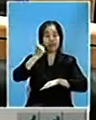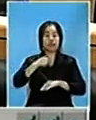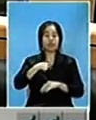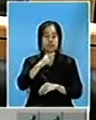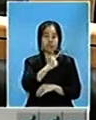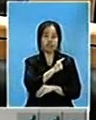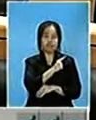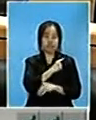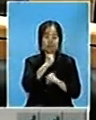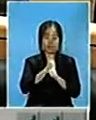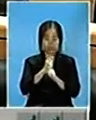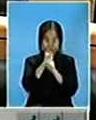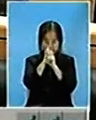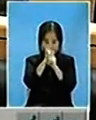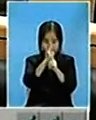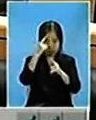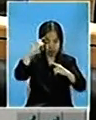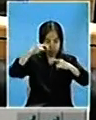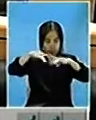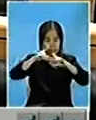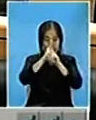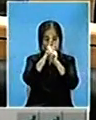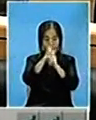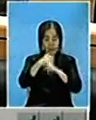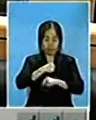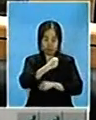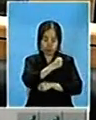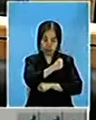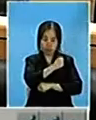ที่เราไม่เห็นด้วยและต้องเป็นความอดทนอย่างถึงที่สุดด้วย